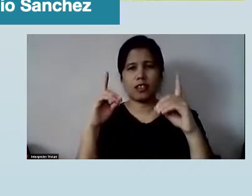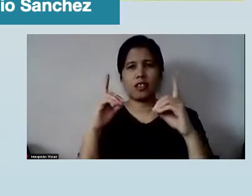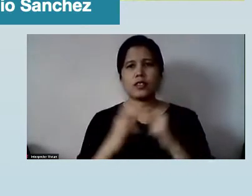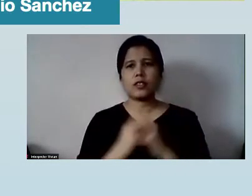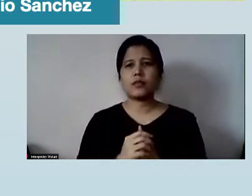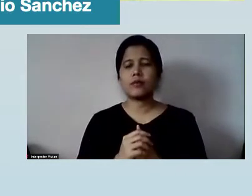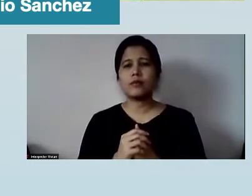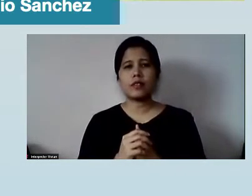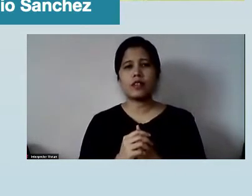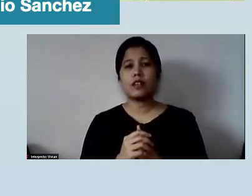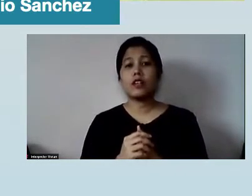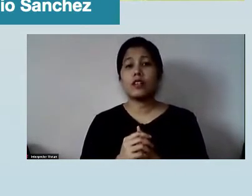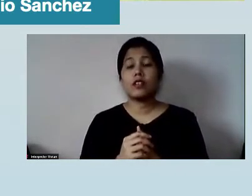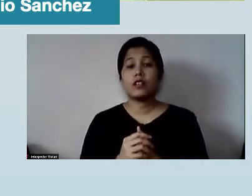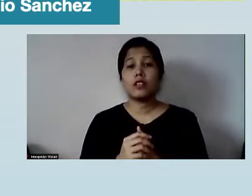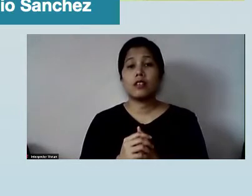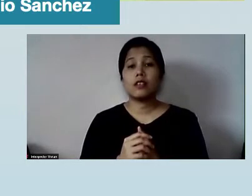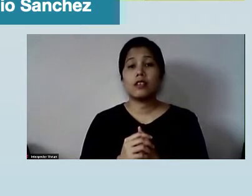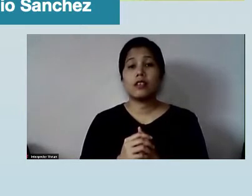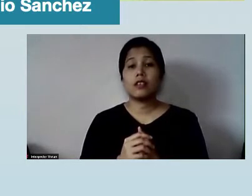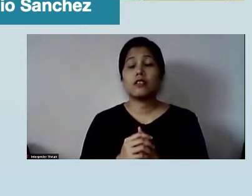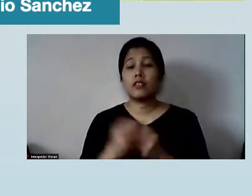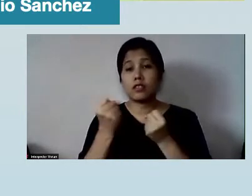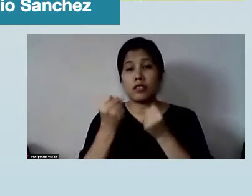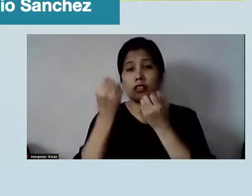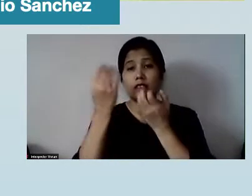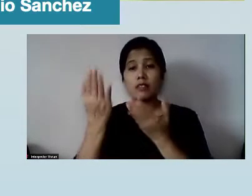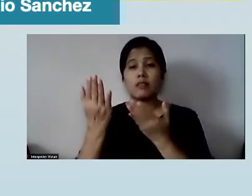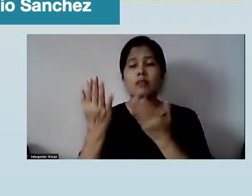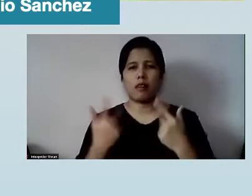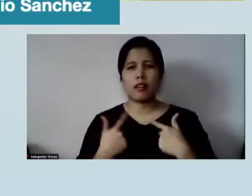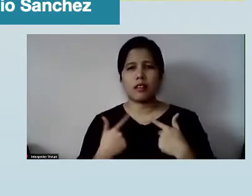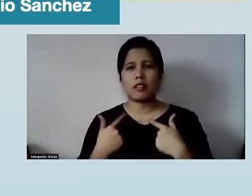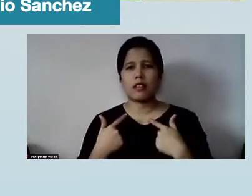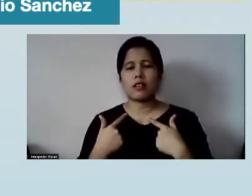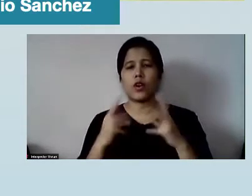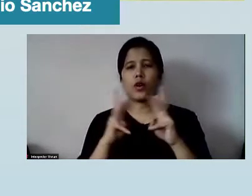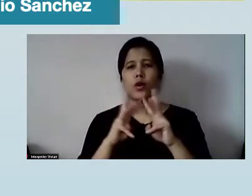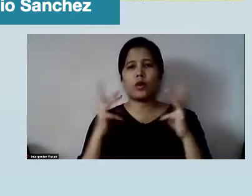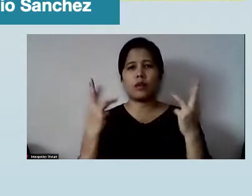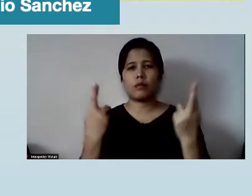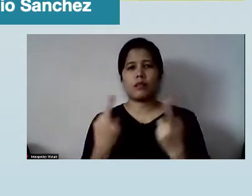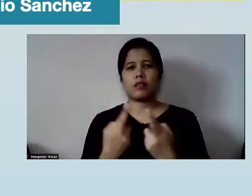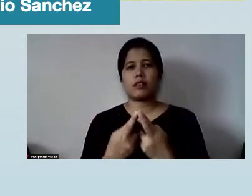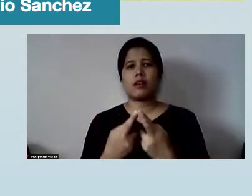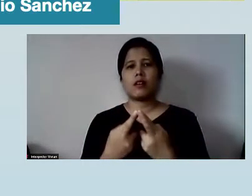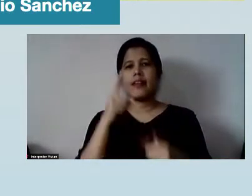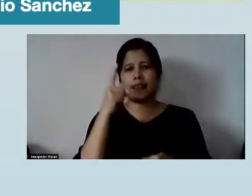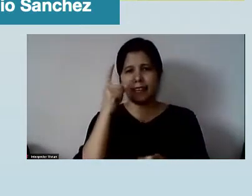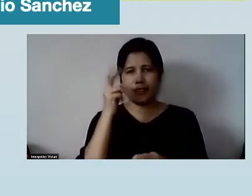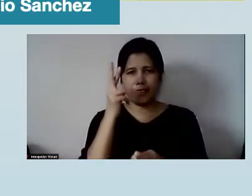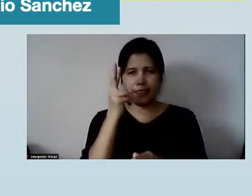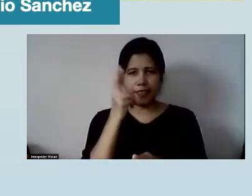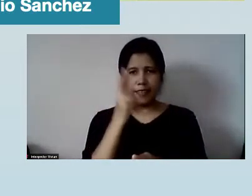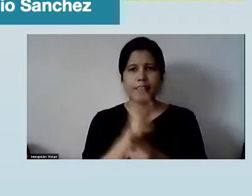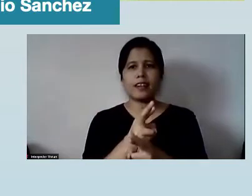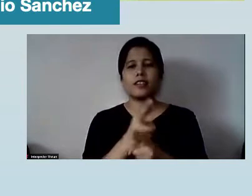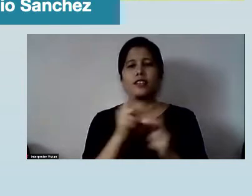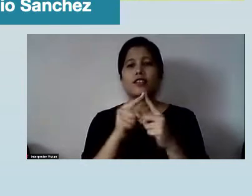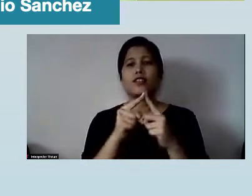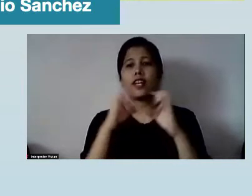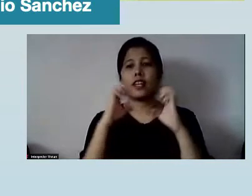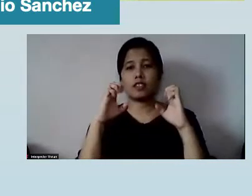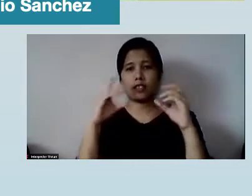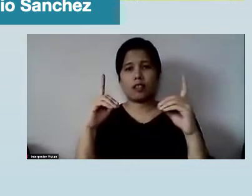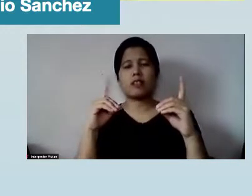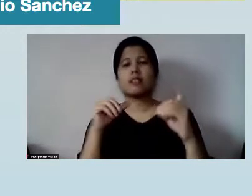was supposed to suggest na magkaroon sana tayong webinar din, the right to education, para doon naman sa,